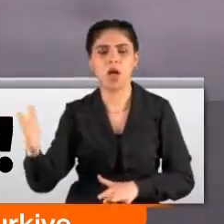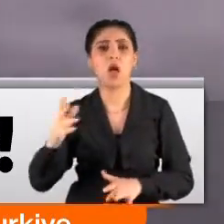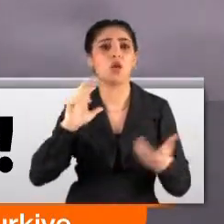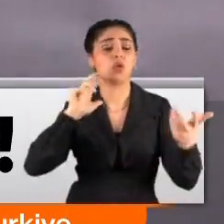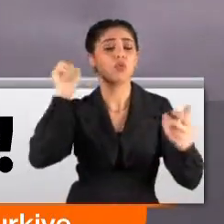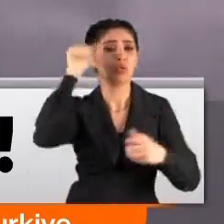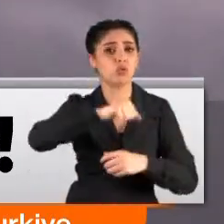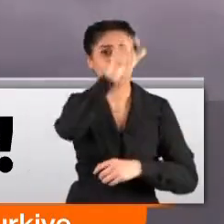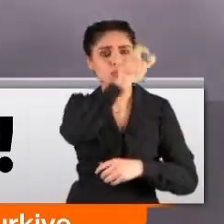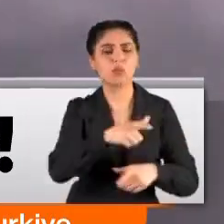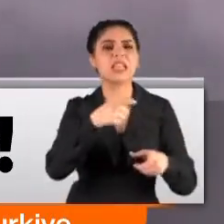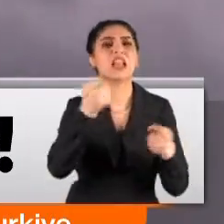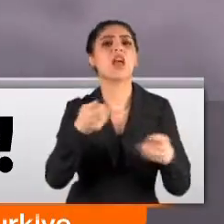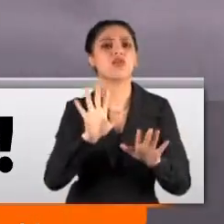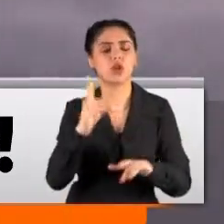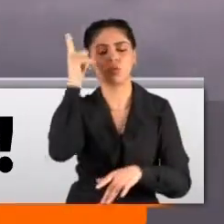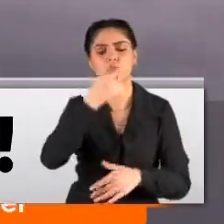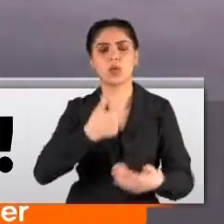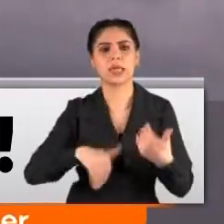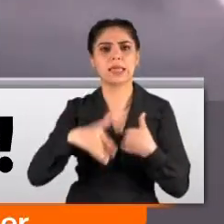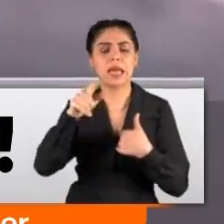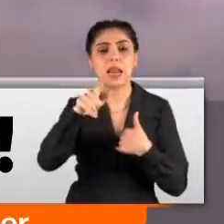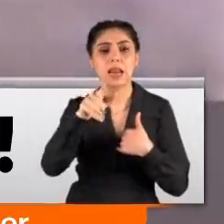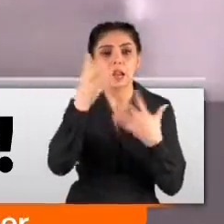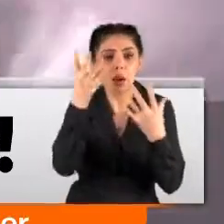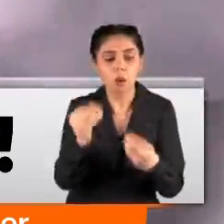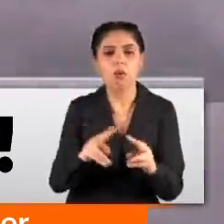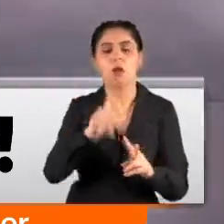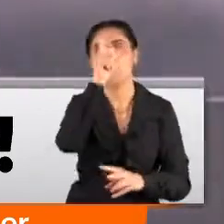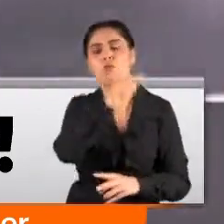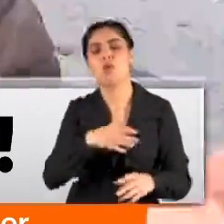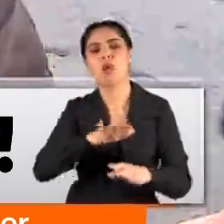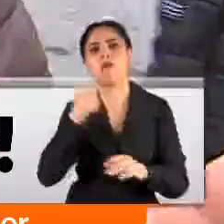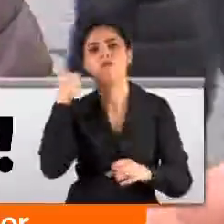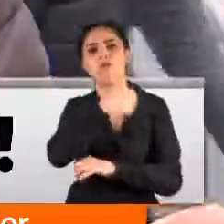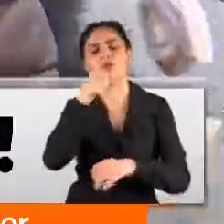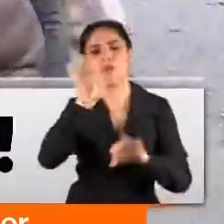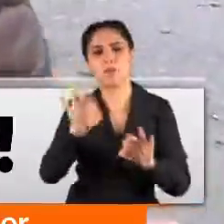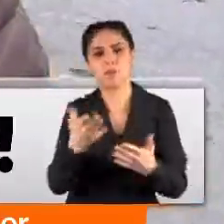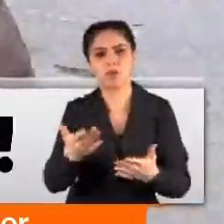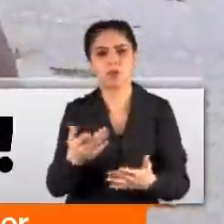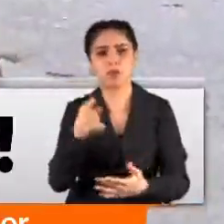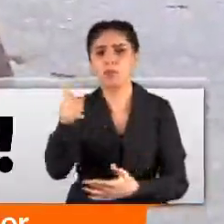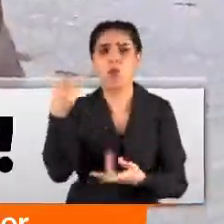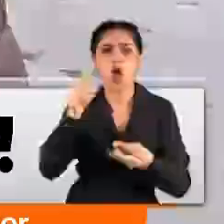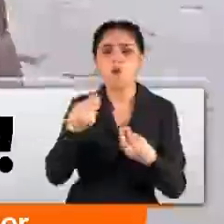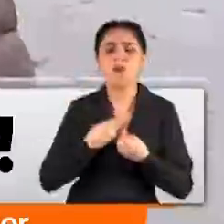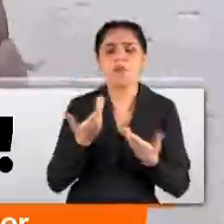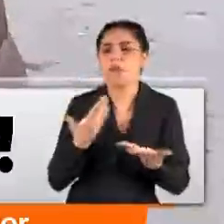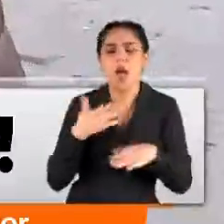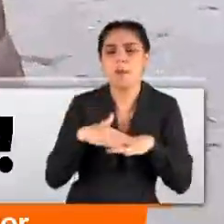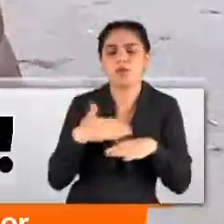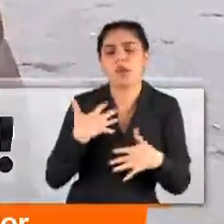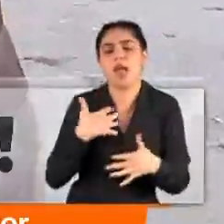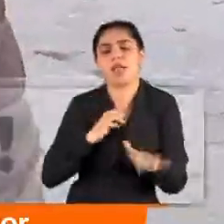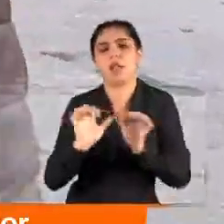ise silahı tutukluk yapınca yaralı halde yerde yatan Murat Çelik'e tekme atmaya başladı. Bir insan hani seni öldürmeye kalkarsa ne yaparsın? Nefsim lafa